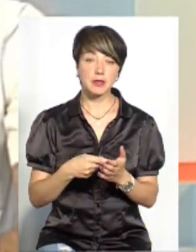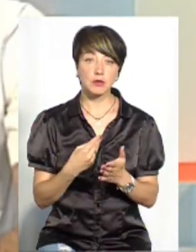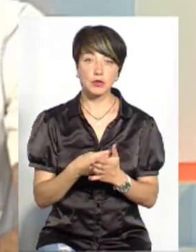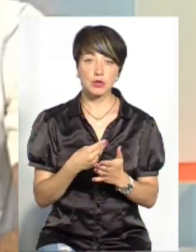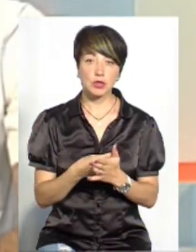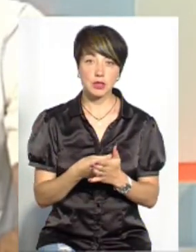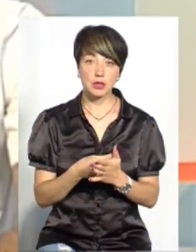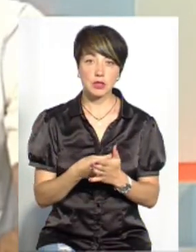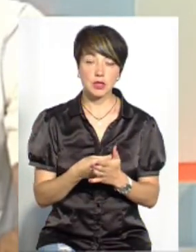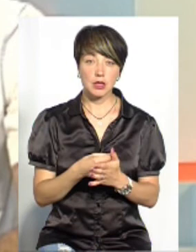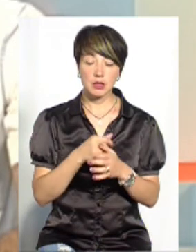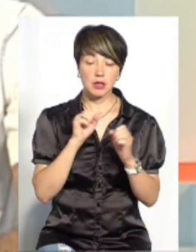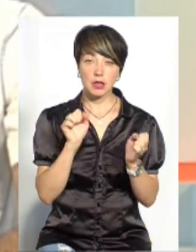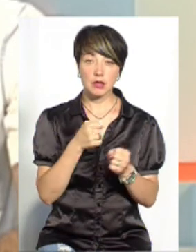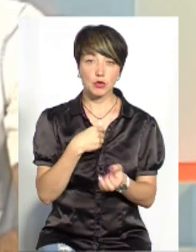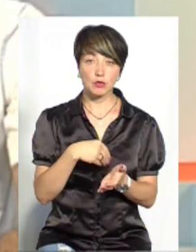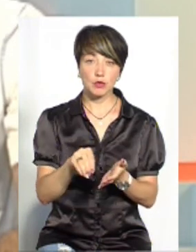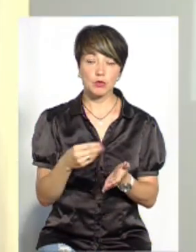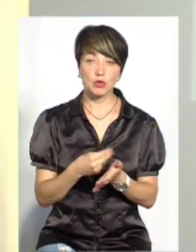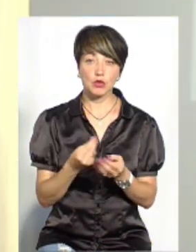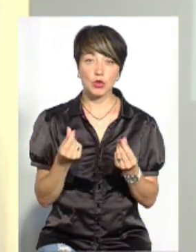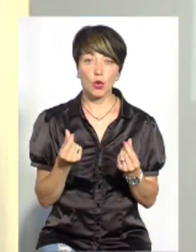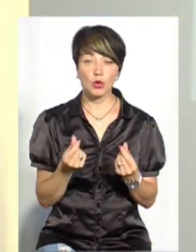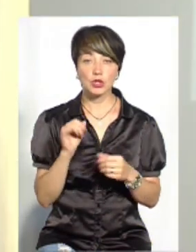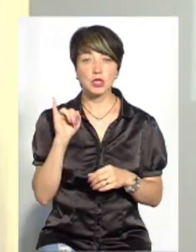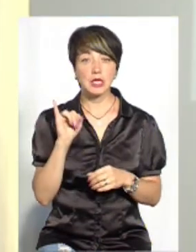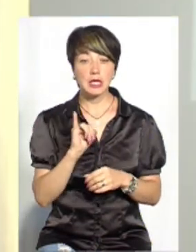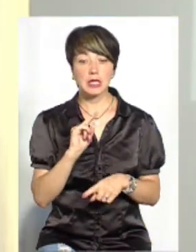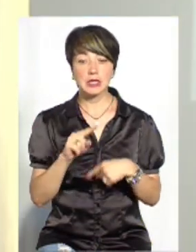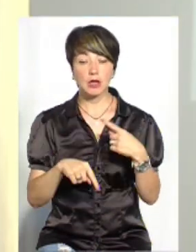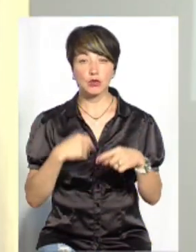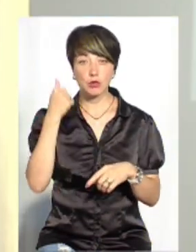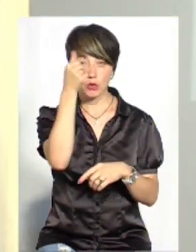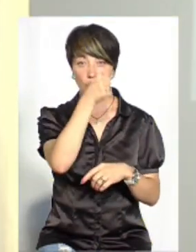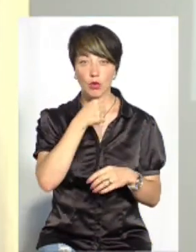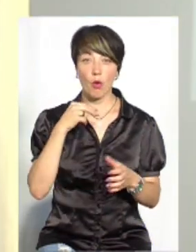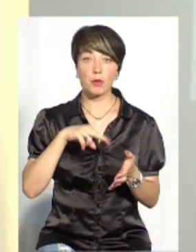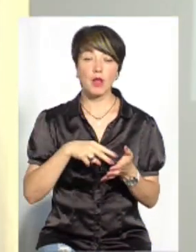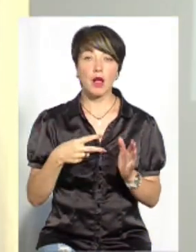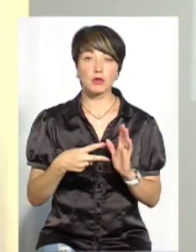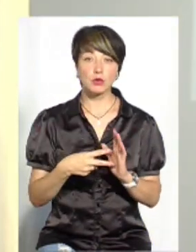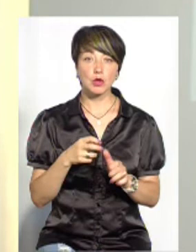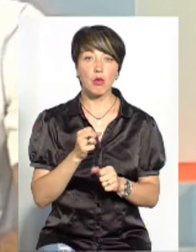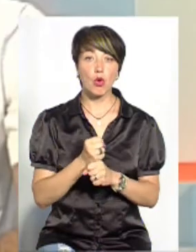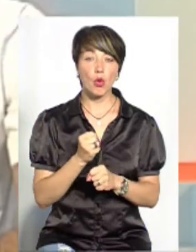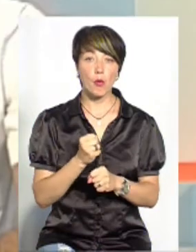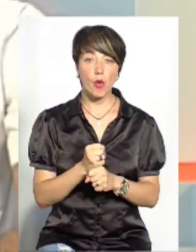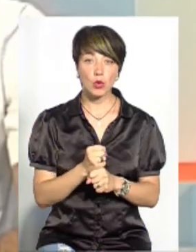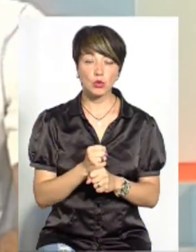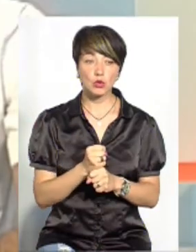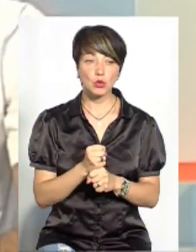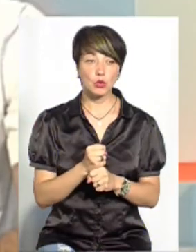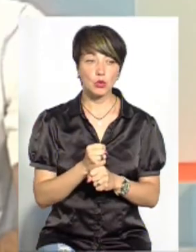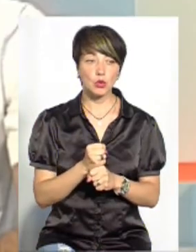їх закупляти за бюджетні кошти. І з наступного року ми плануємо роботу з